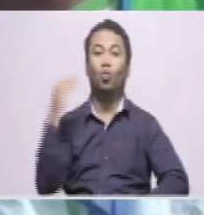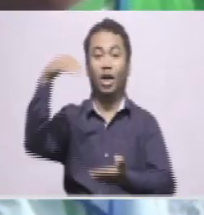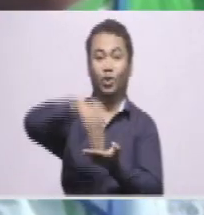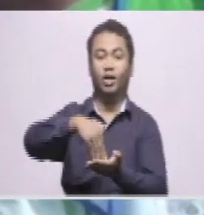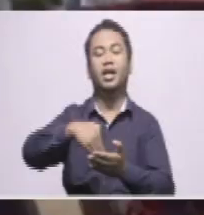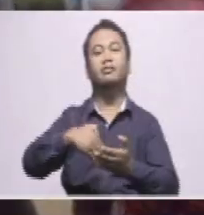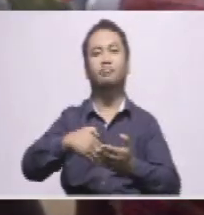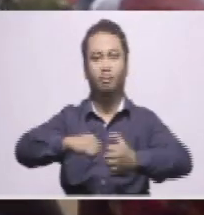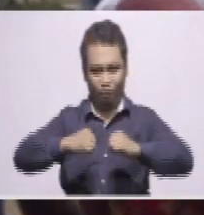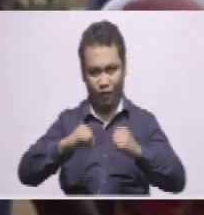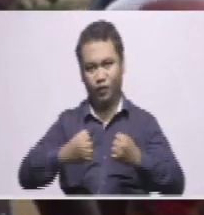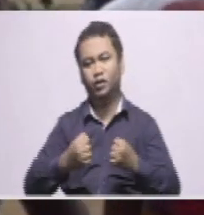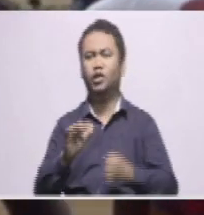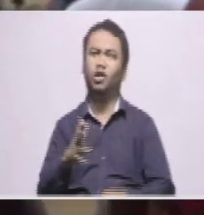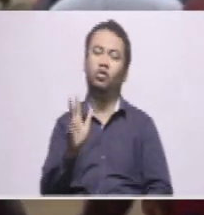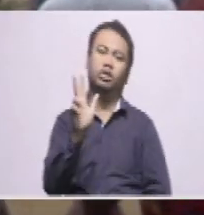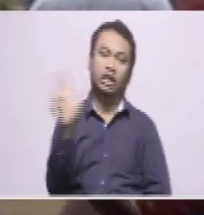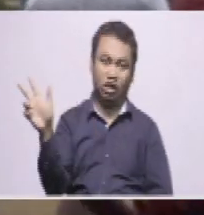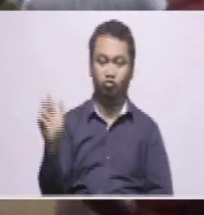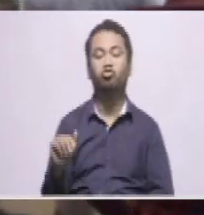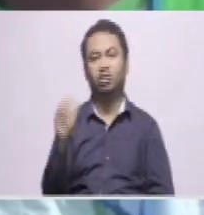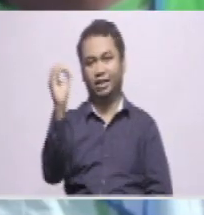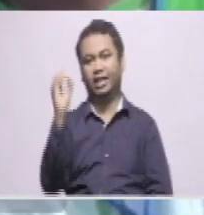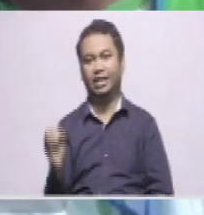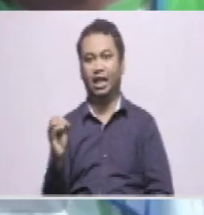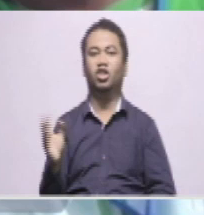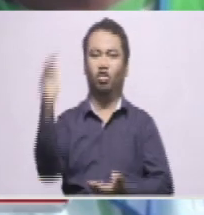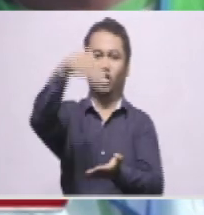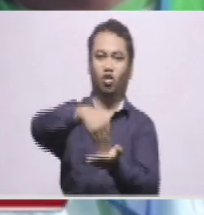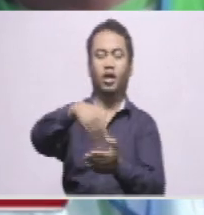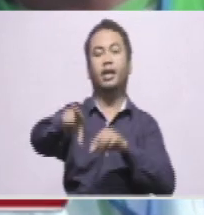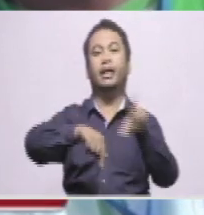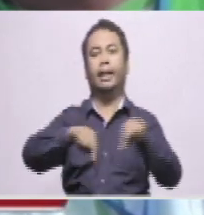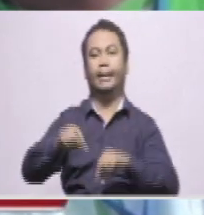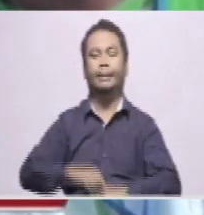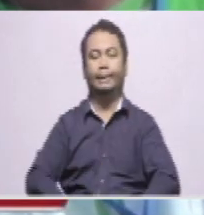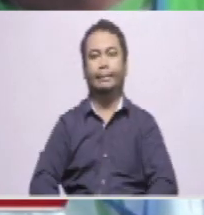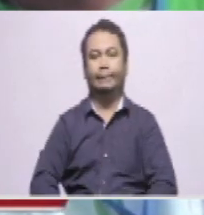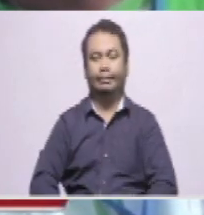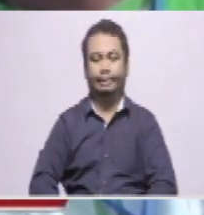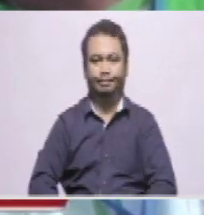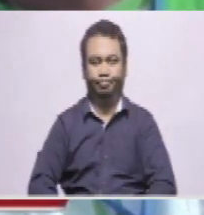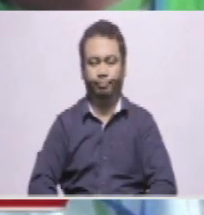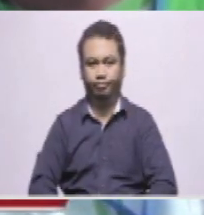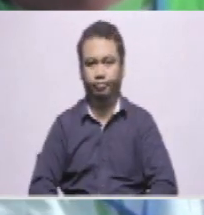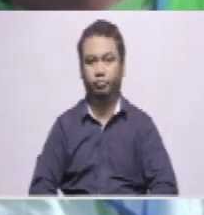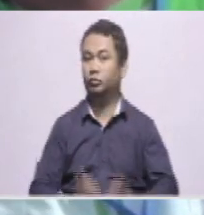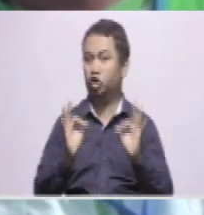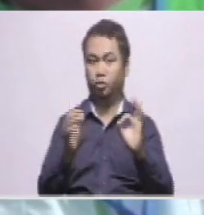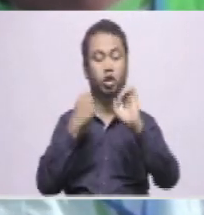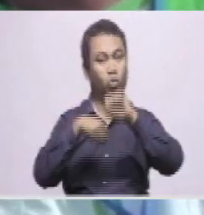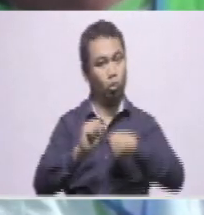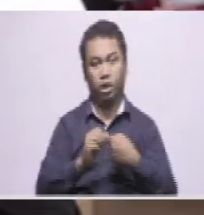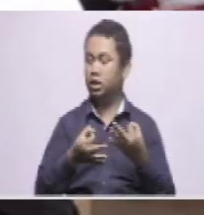sanjato ny otany fampitrehan'le olona mandasam-bato zao fa eto atreto moa tsy de tena hoe misy olana bimboavana moa eto fa